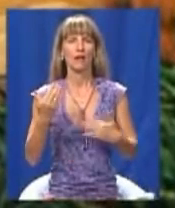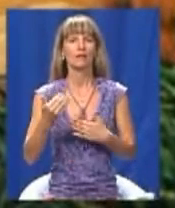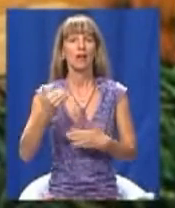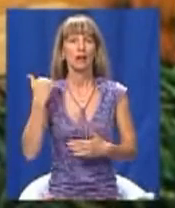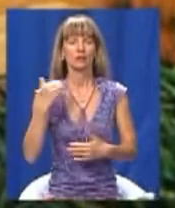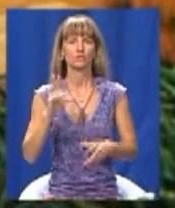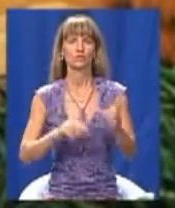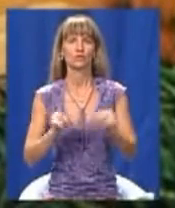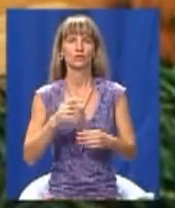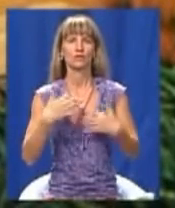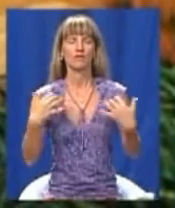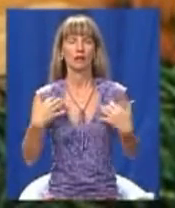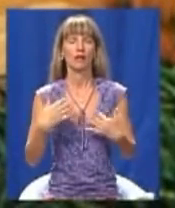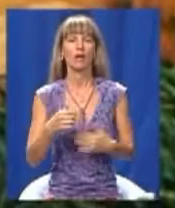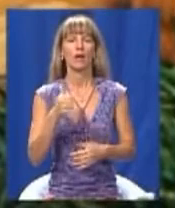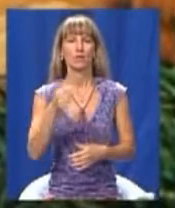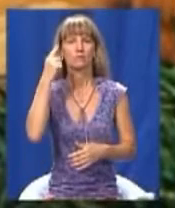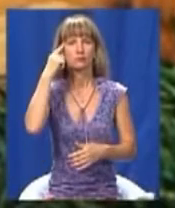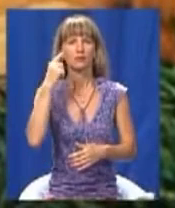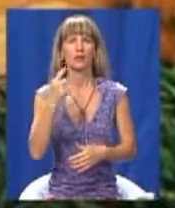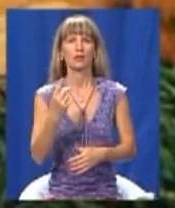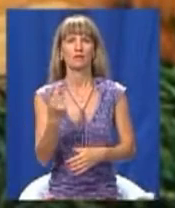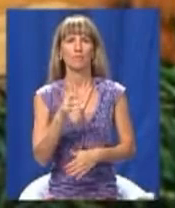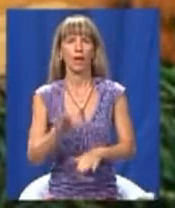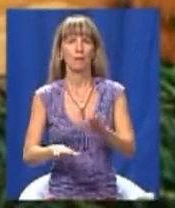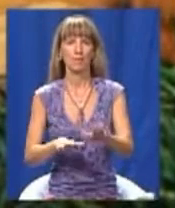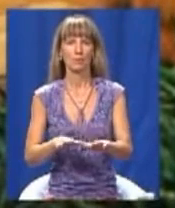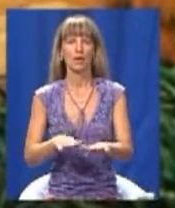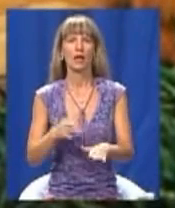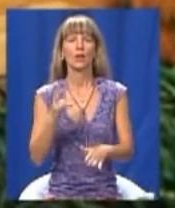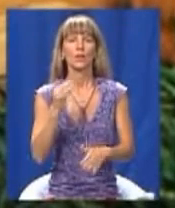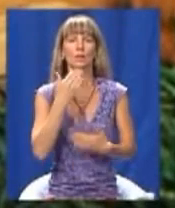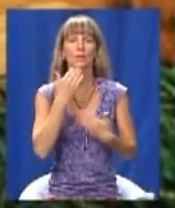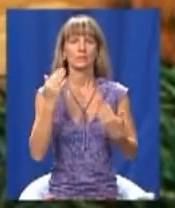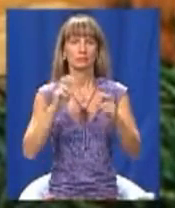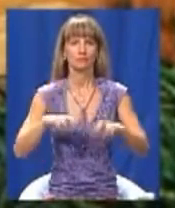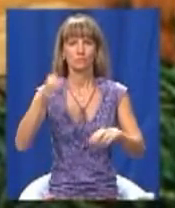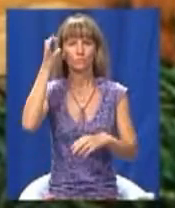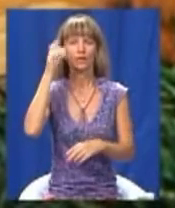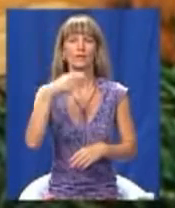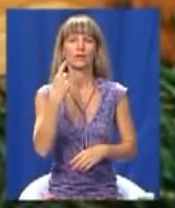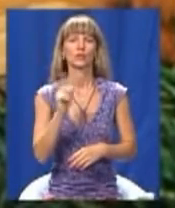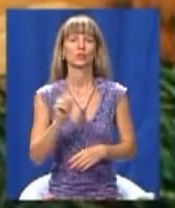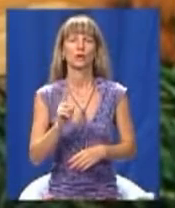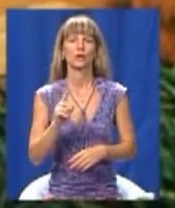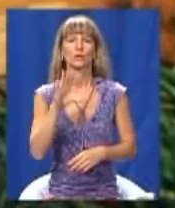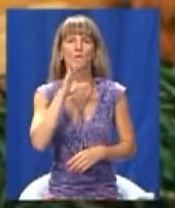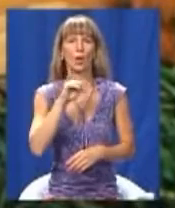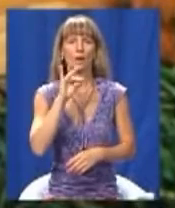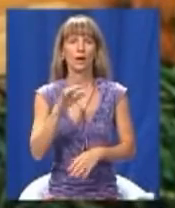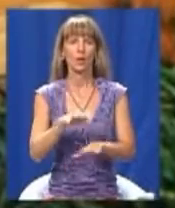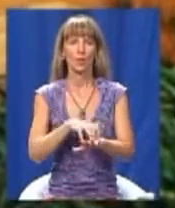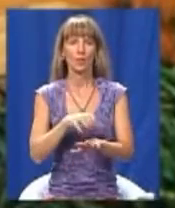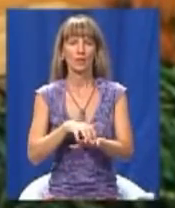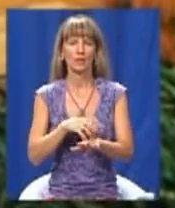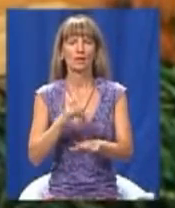тварини однаково вправно володіють обома лапами. Але останні дослідження вчених доводять, що собаки і коти,